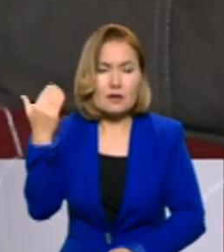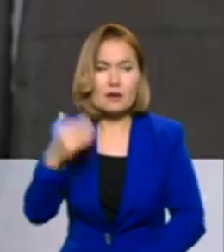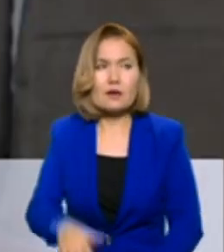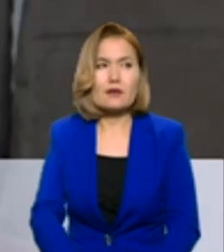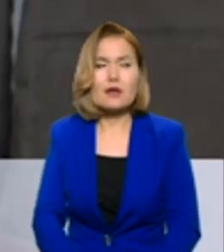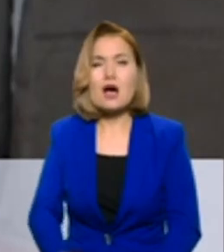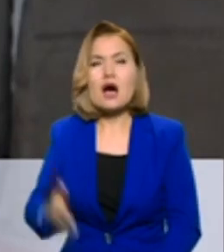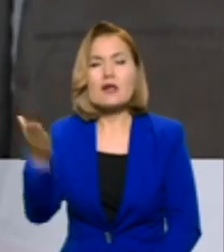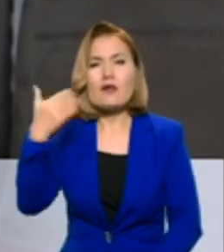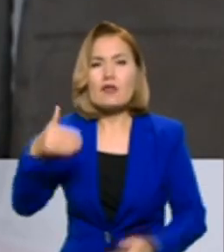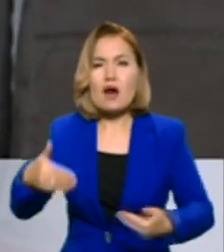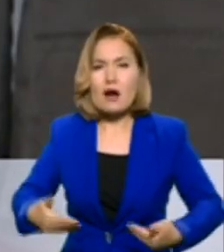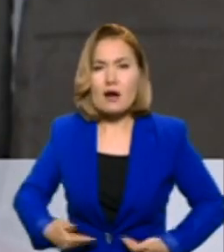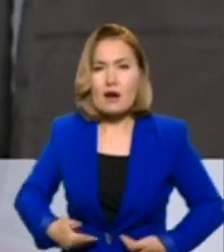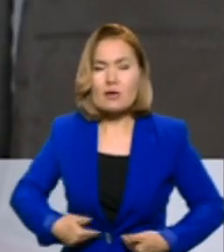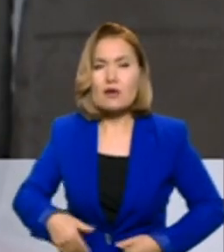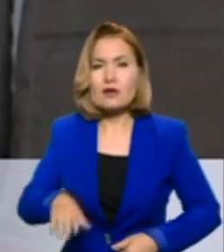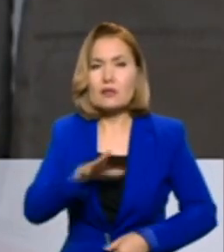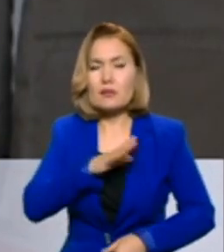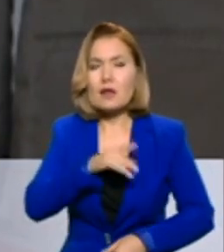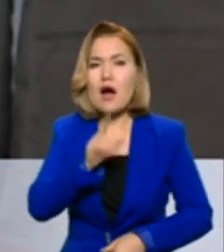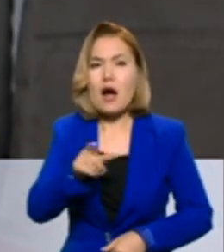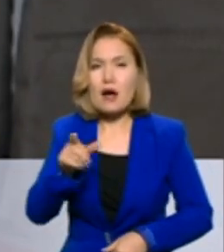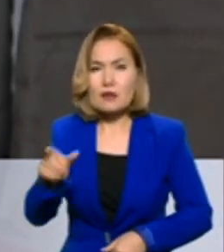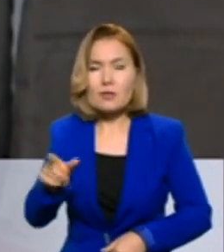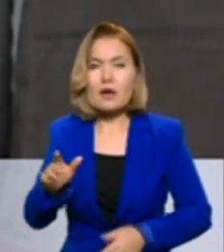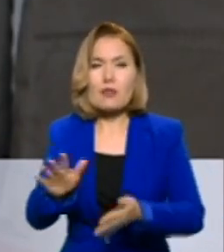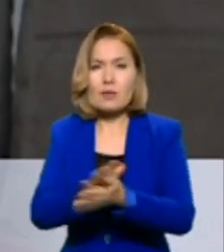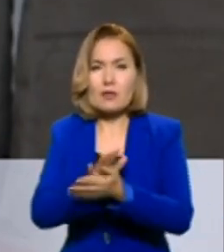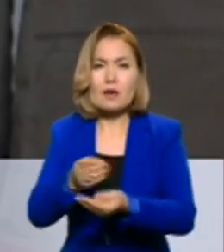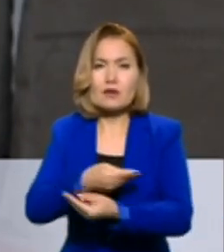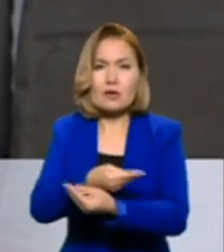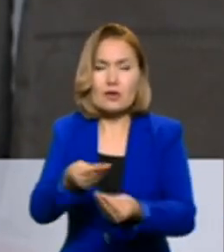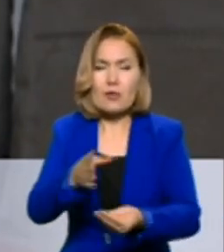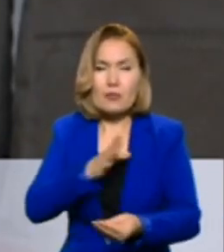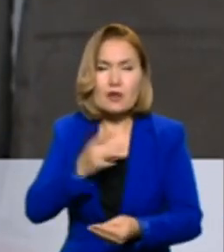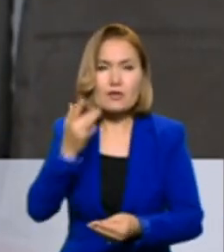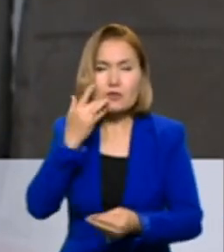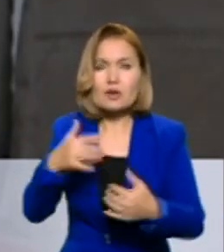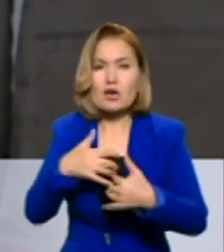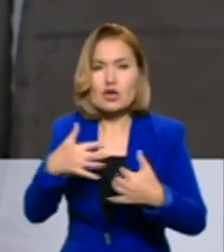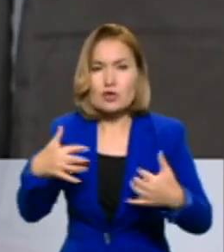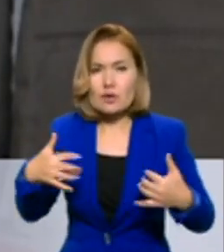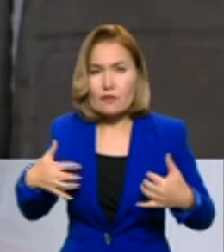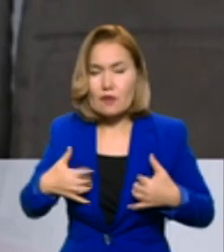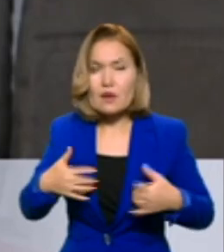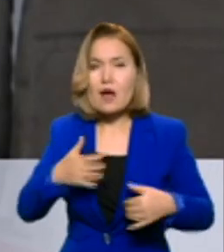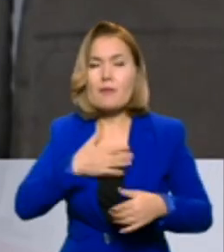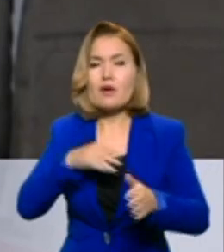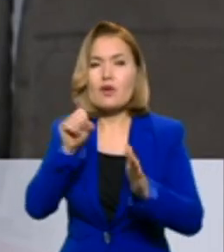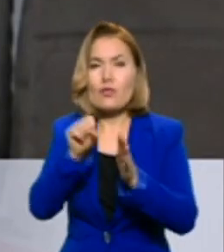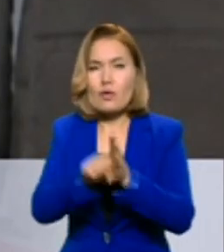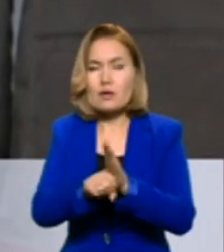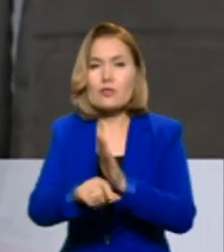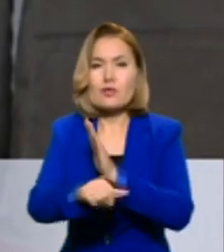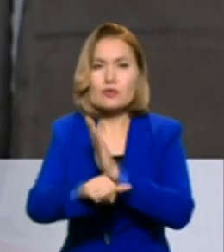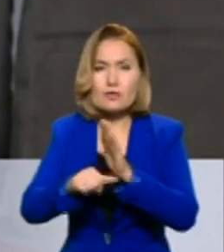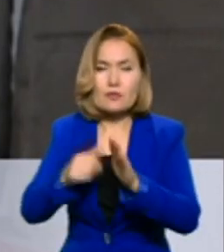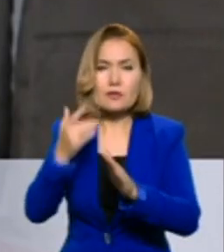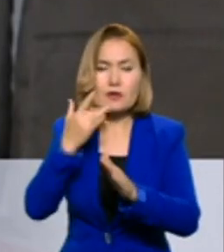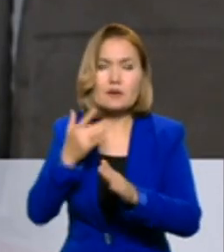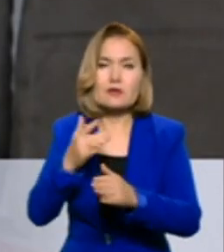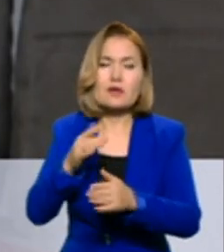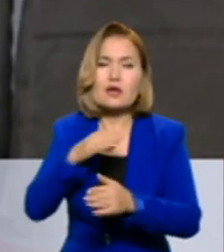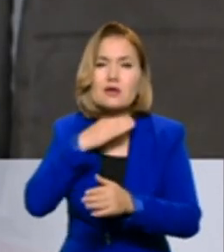Он жоқ. Енді бәрі азық үшін, азық үшін. Қарақұйрық бар аулайтын, қоян бар, қоян жол